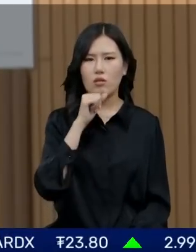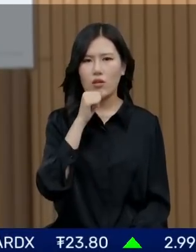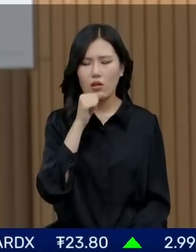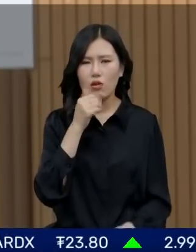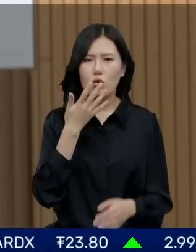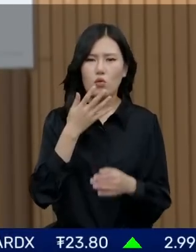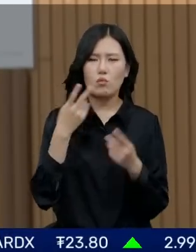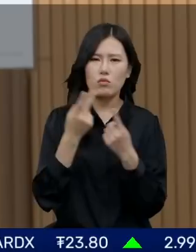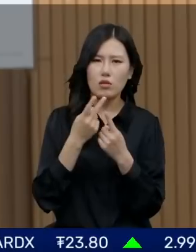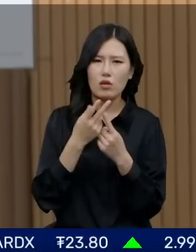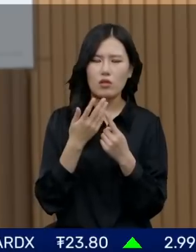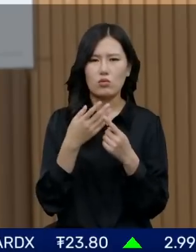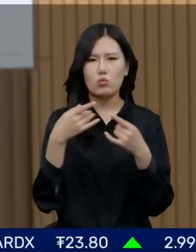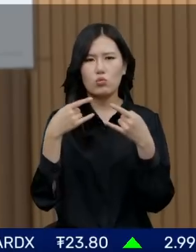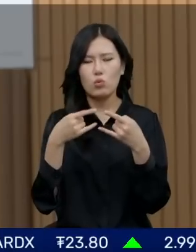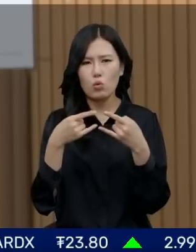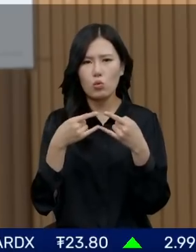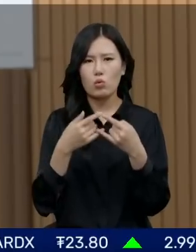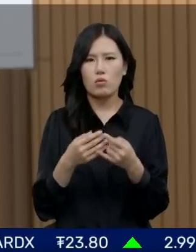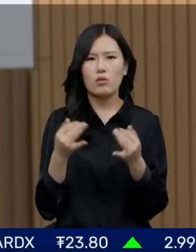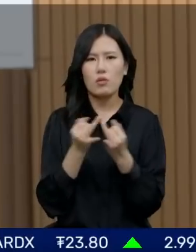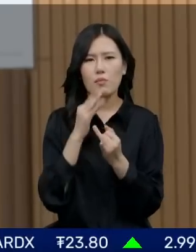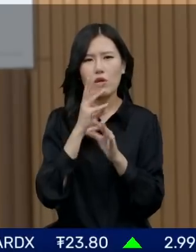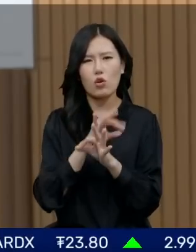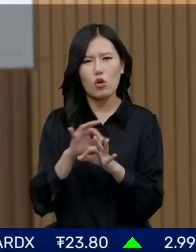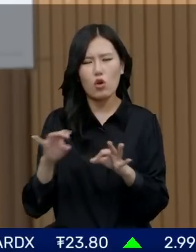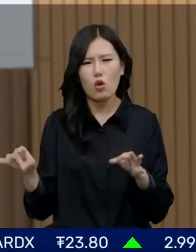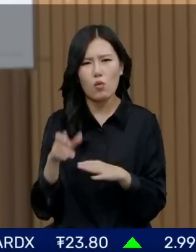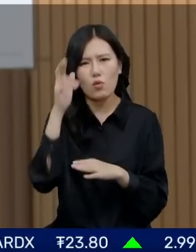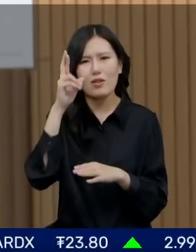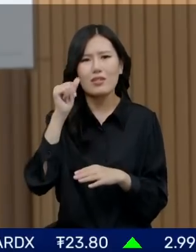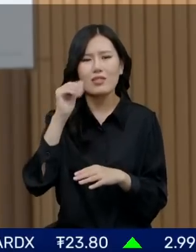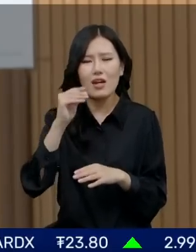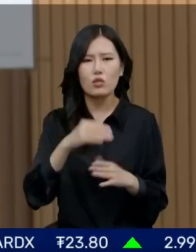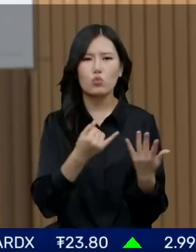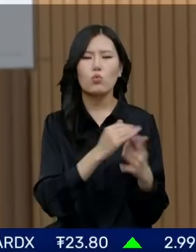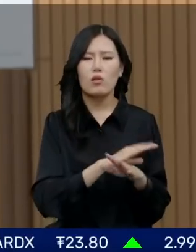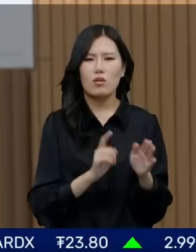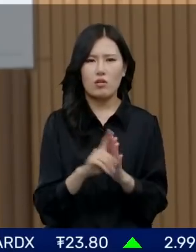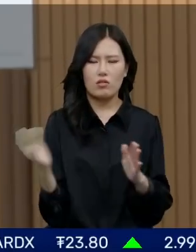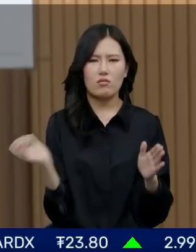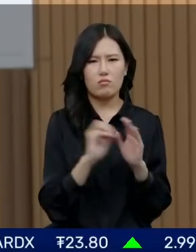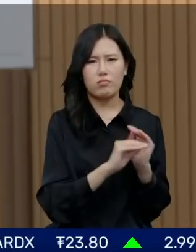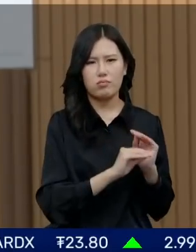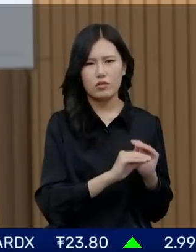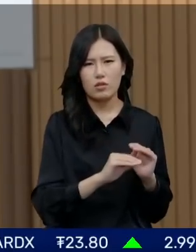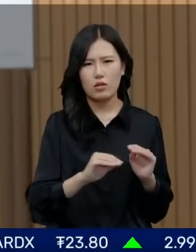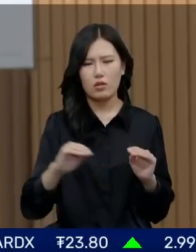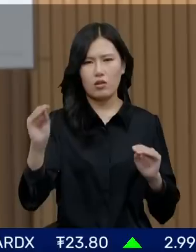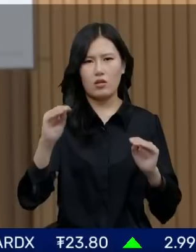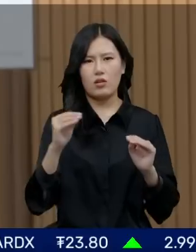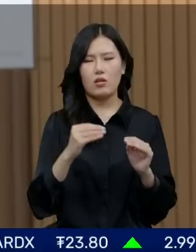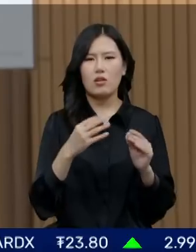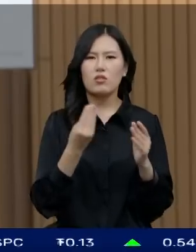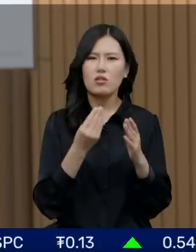ийм хичээлийг бүр одоо дунд сургуультаа оруулад ингээд сүүлийн одоо бараг 10 жил болчихсон тийм 10 жилд ингээд заагаа явж